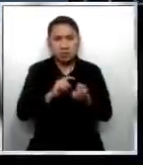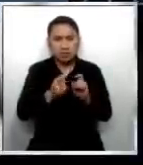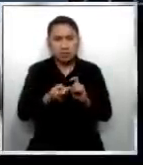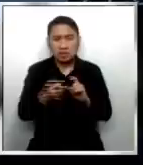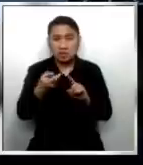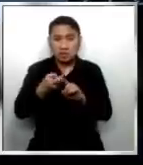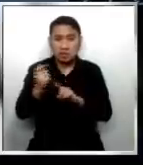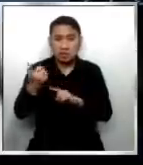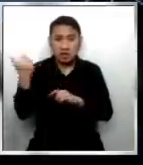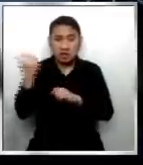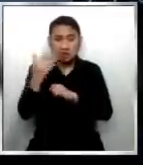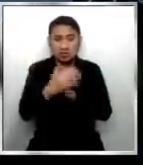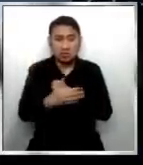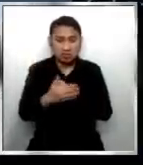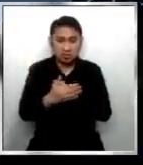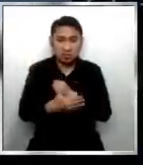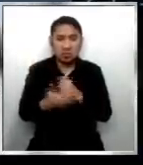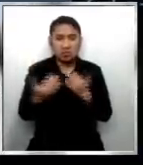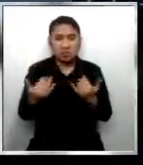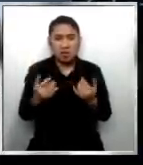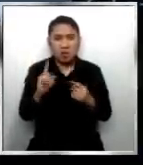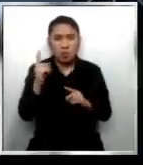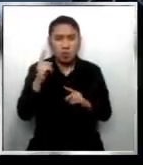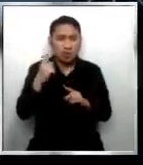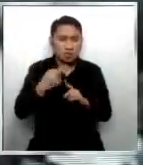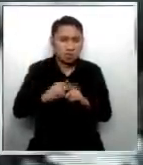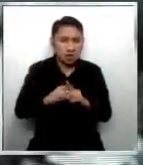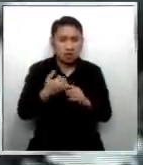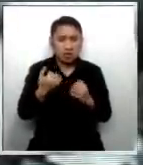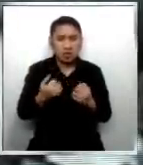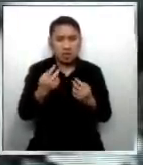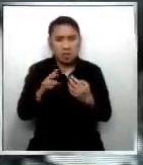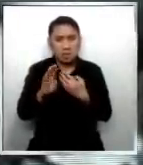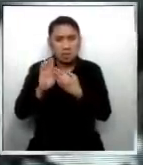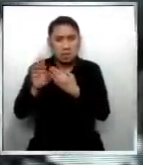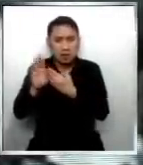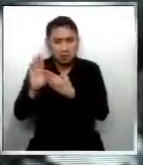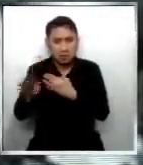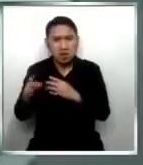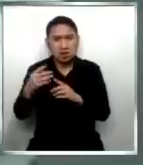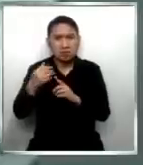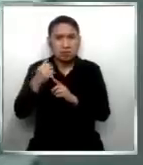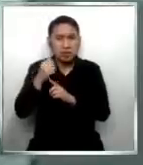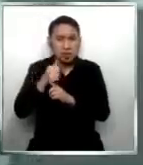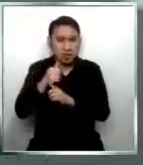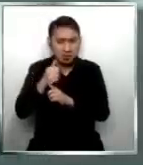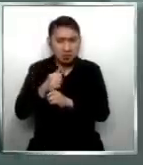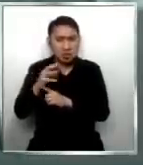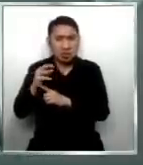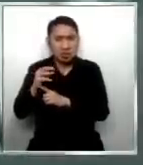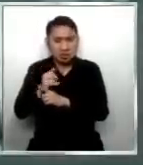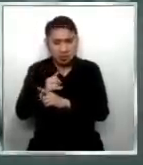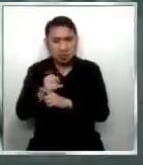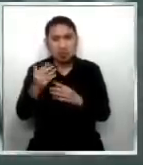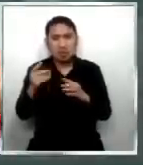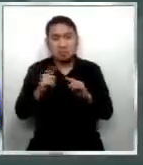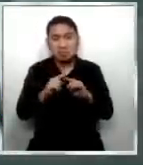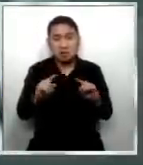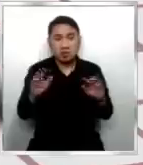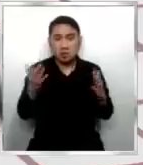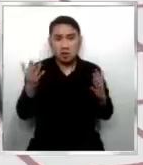raw malaman nila kung anong buwan, kailangan balikan ang samples ng April at May. Ang sigurado, wala pa raw ito noong